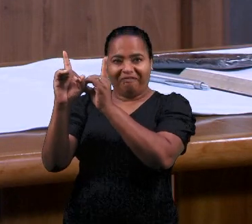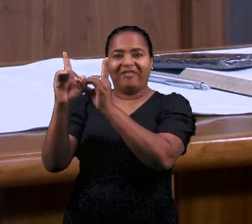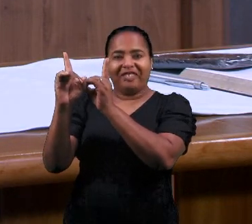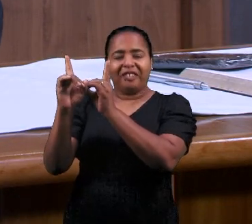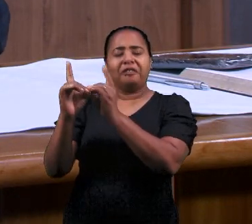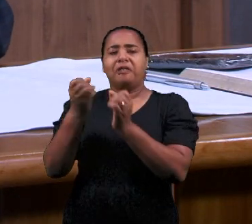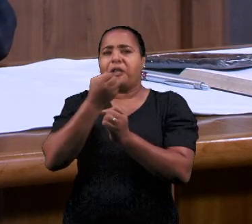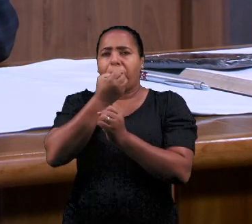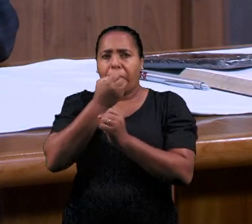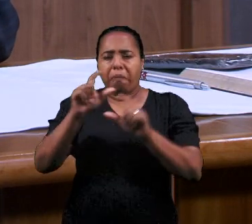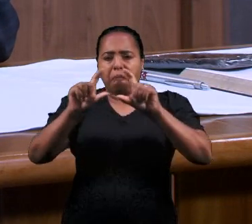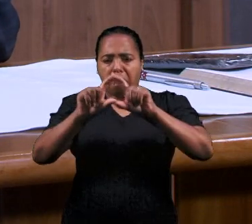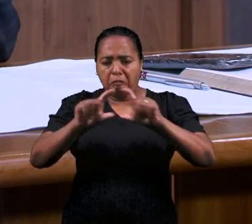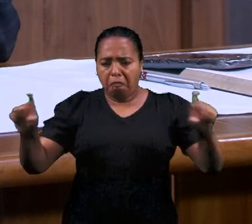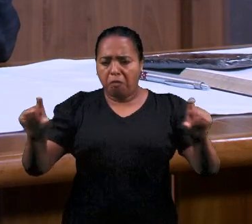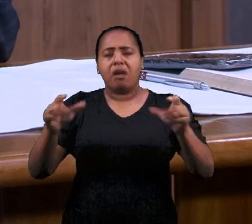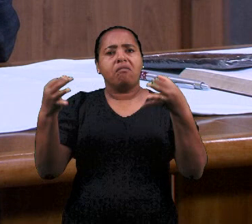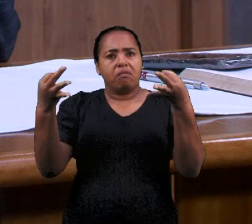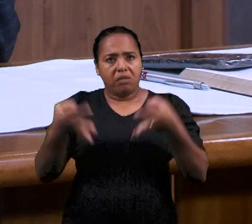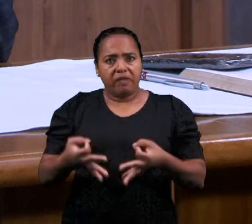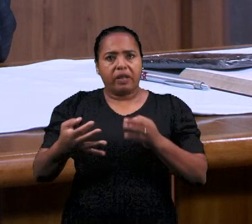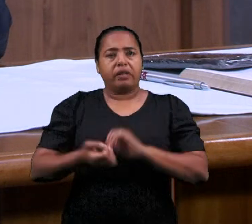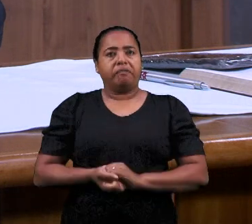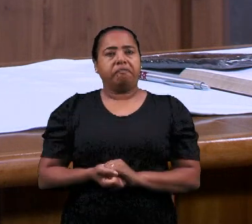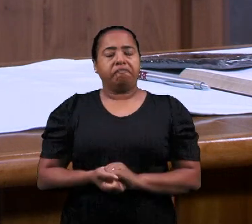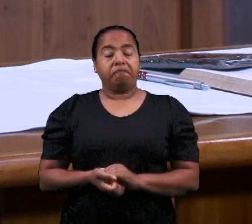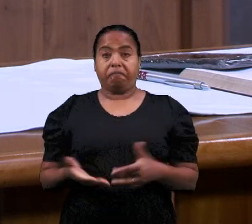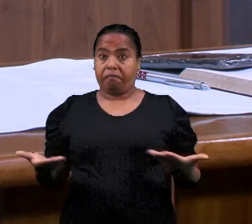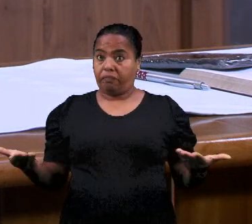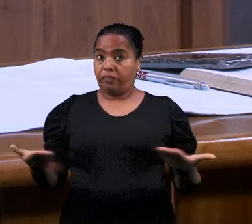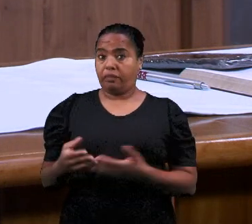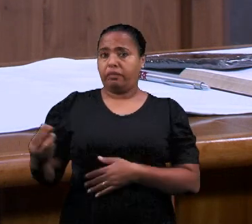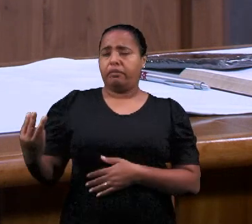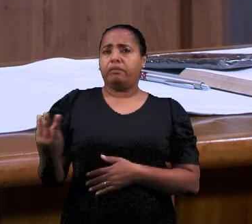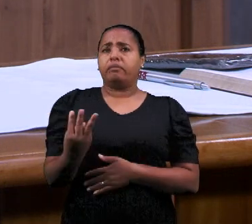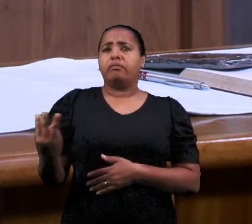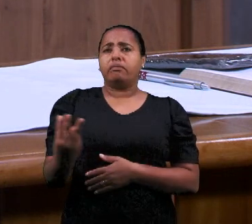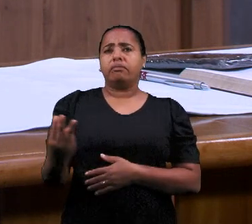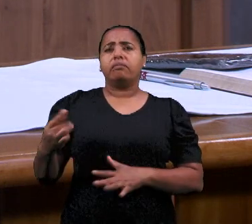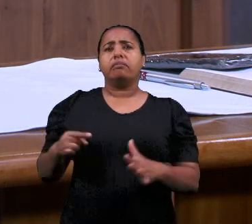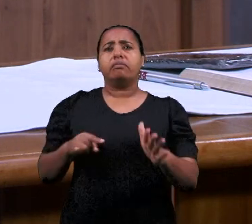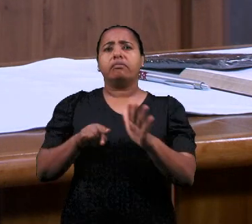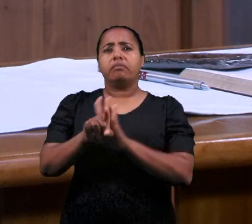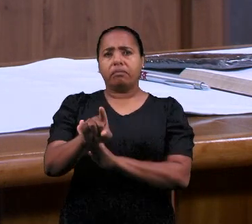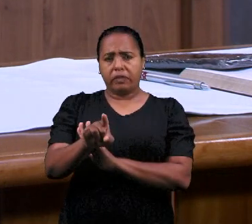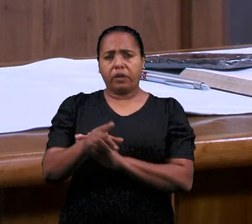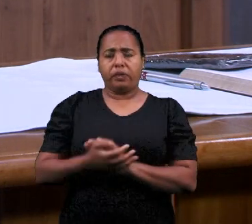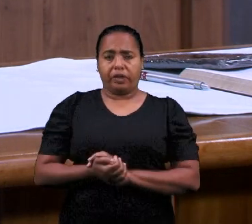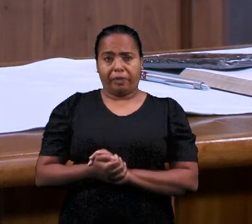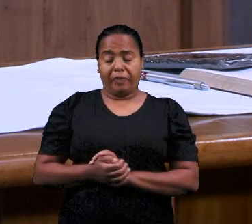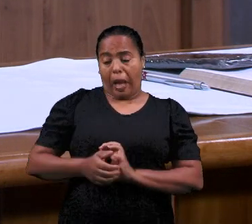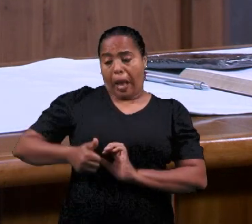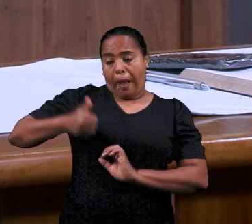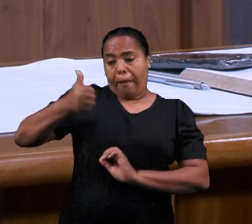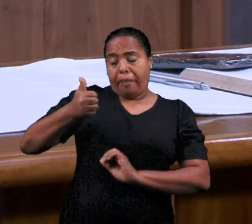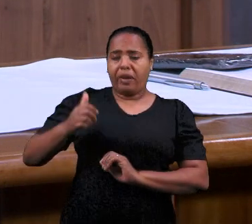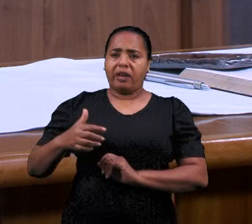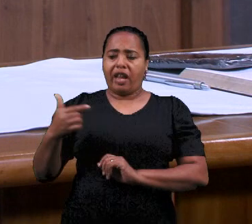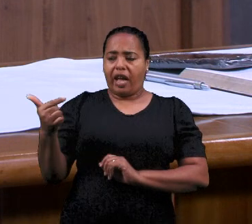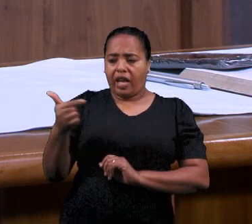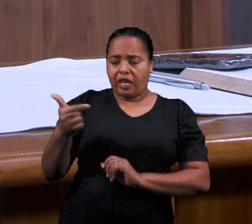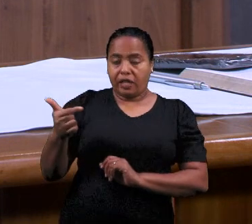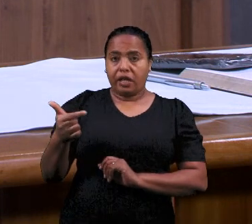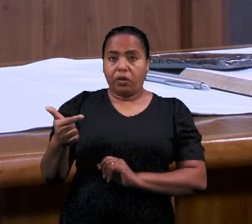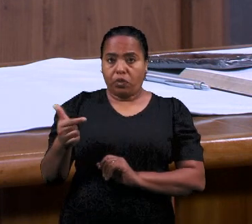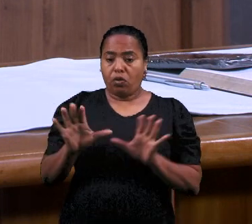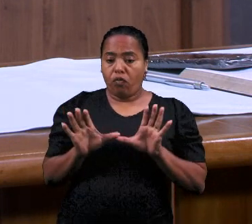bien placée de notre sœur. Maintenant, nous allons passer à notre 3e question. Et comme la première et deuxième question